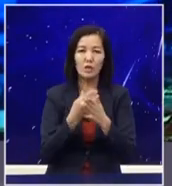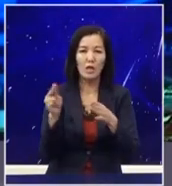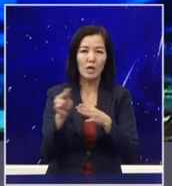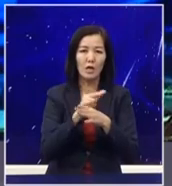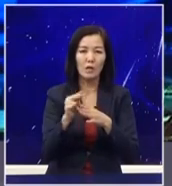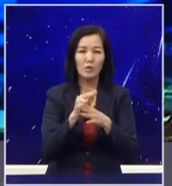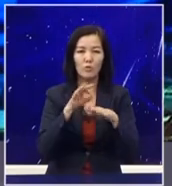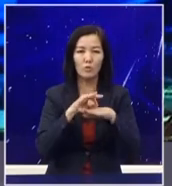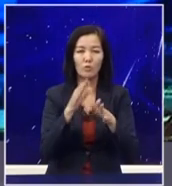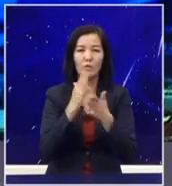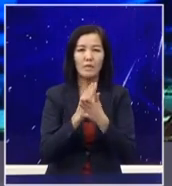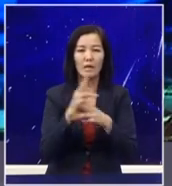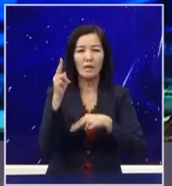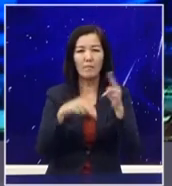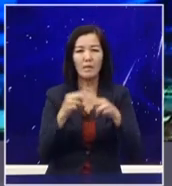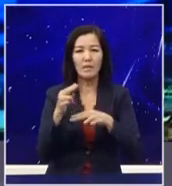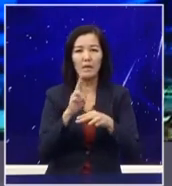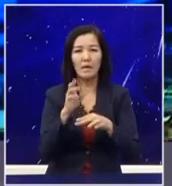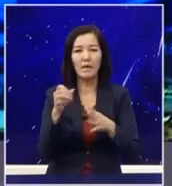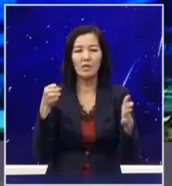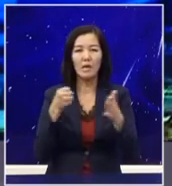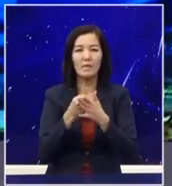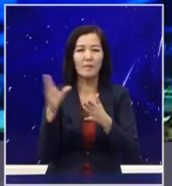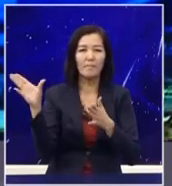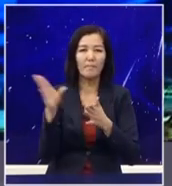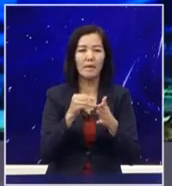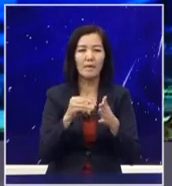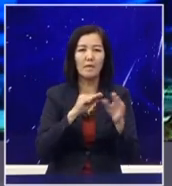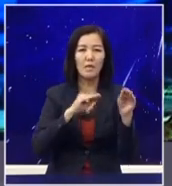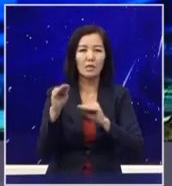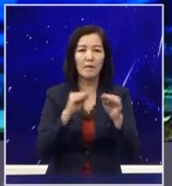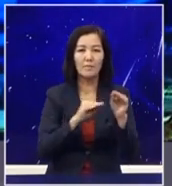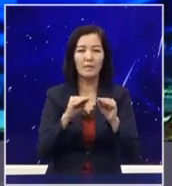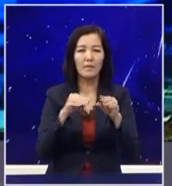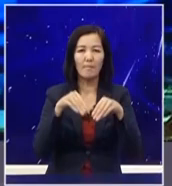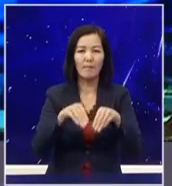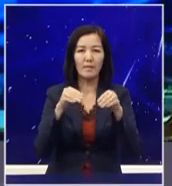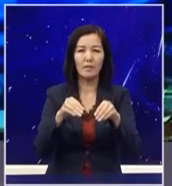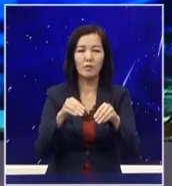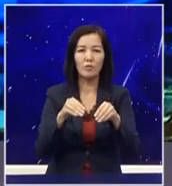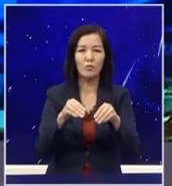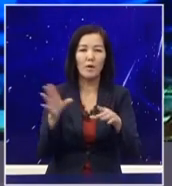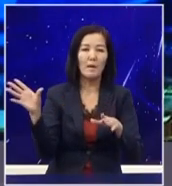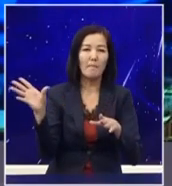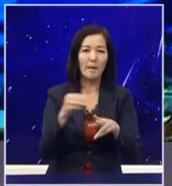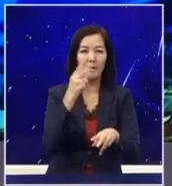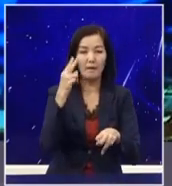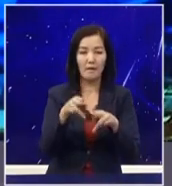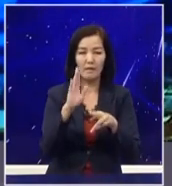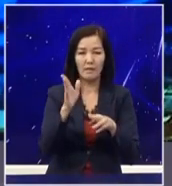жұмыстары қызу жүріп жатыр. Мердігерлер қарашаға дейін оларды тегіс жабдықтап абаттандыру жұмыстарын қоса аяқтағысы